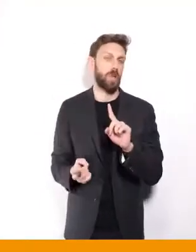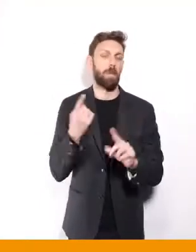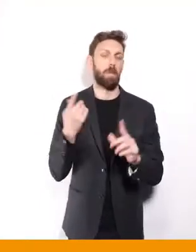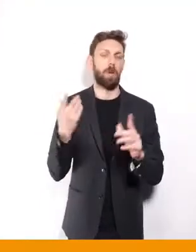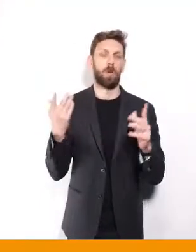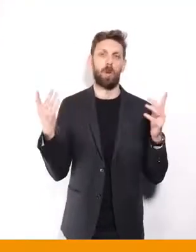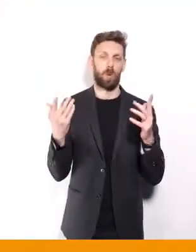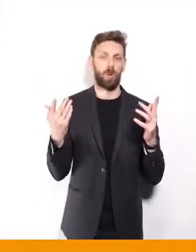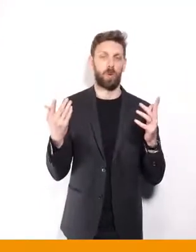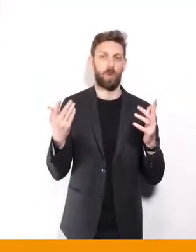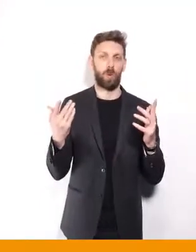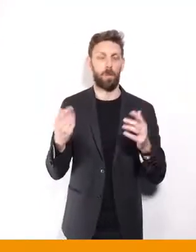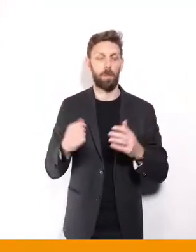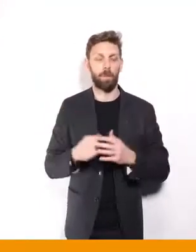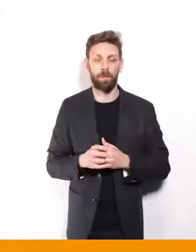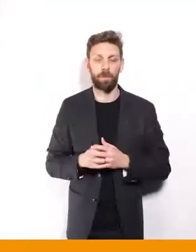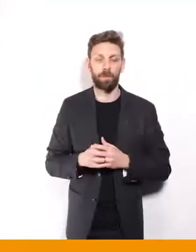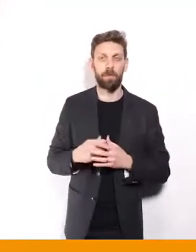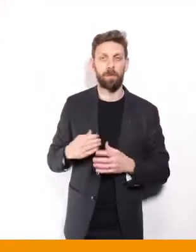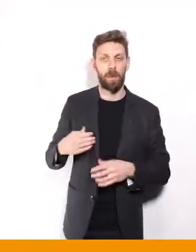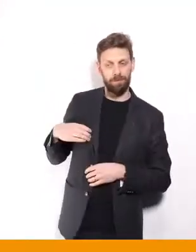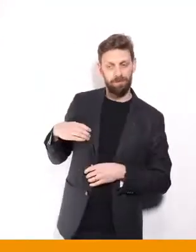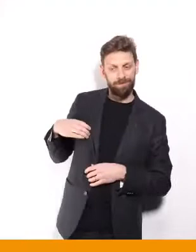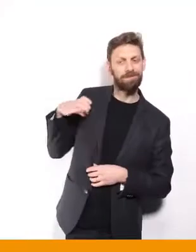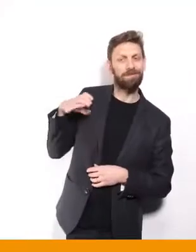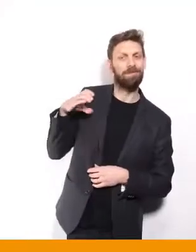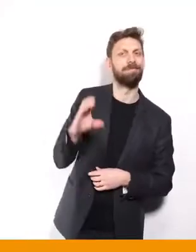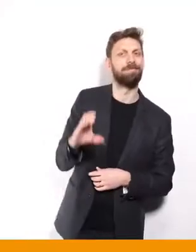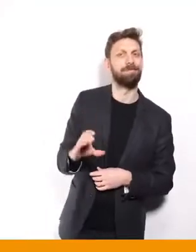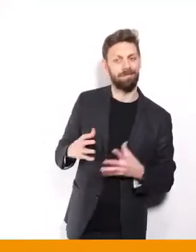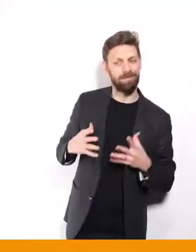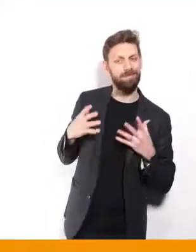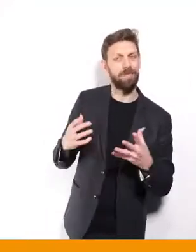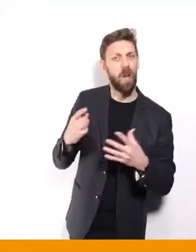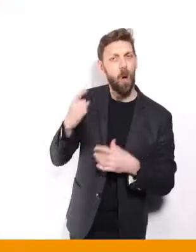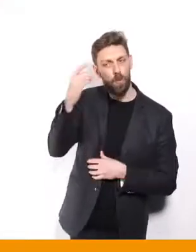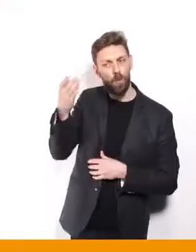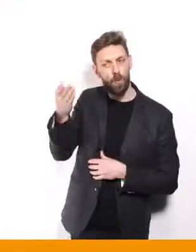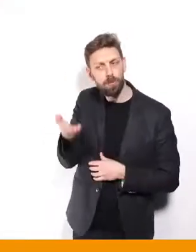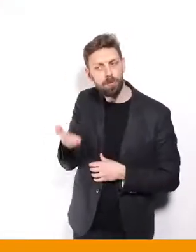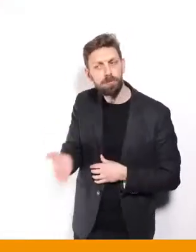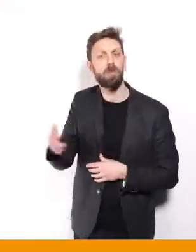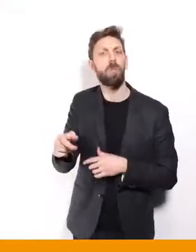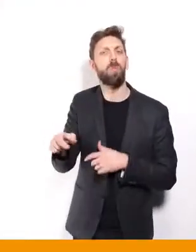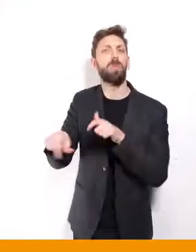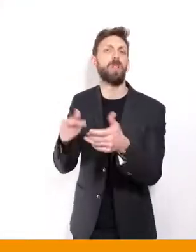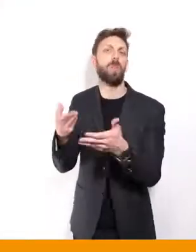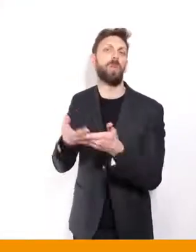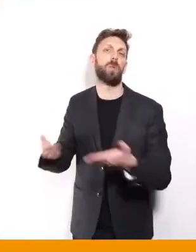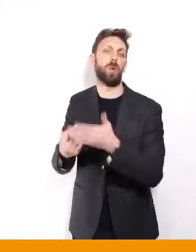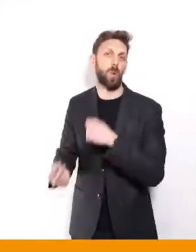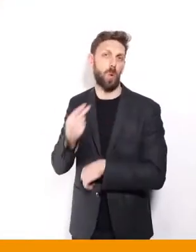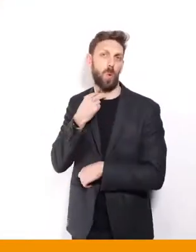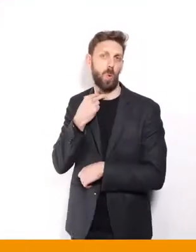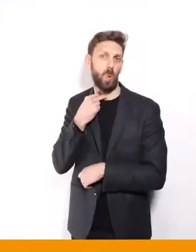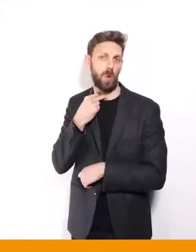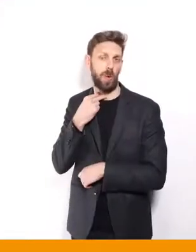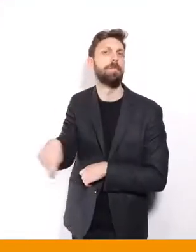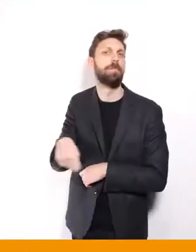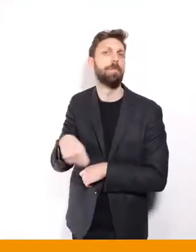un investissement, à la fois évidemment pour les personnes en situation de handicap, c'est une évidence,